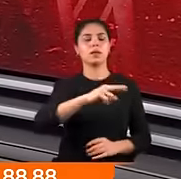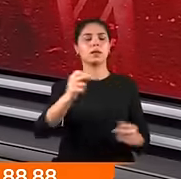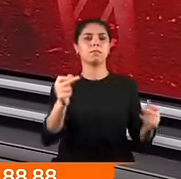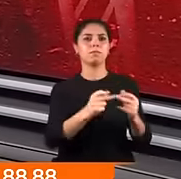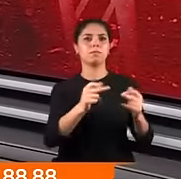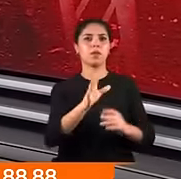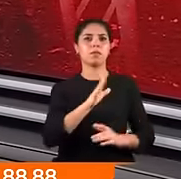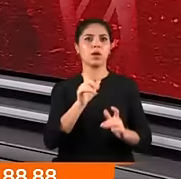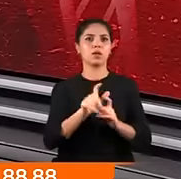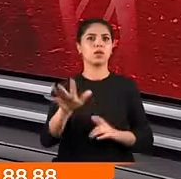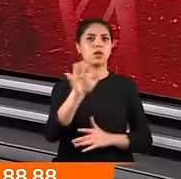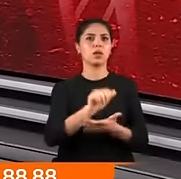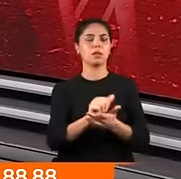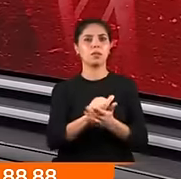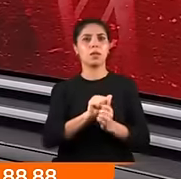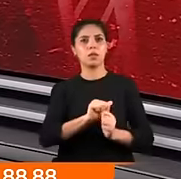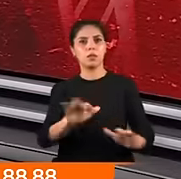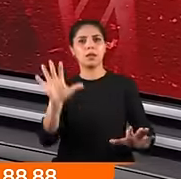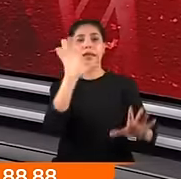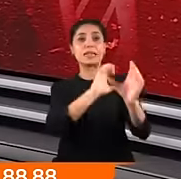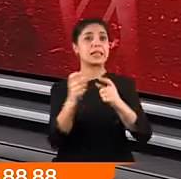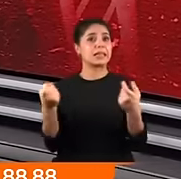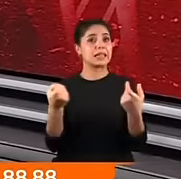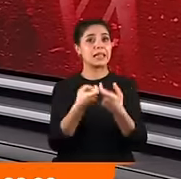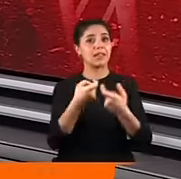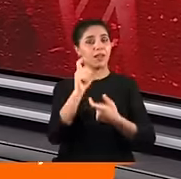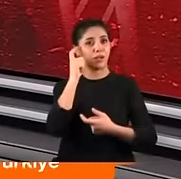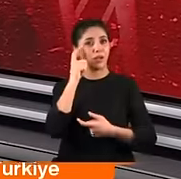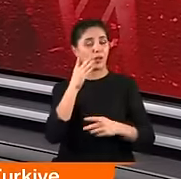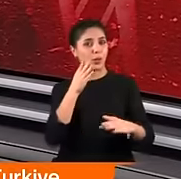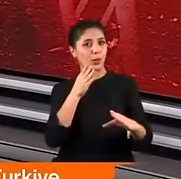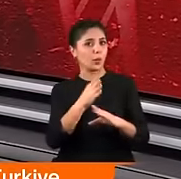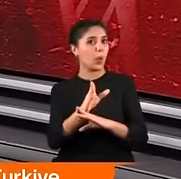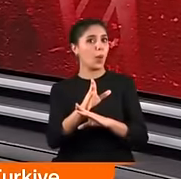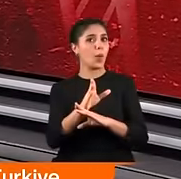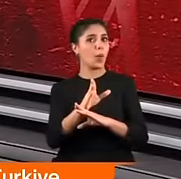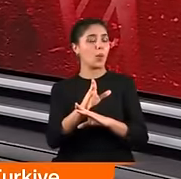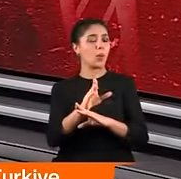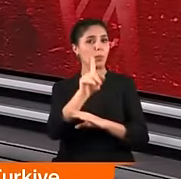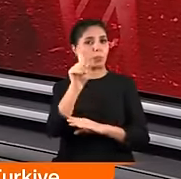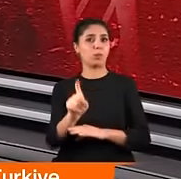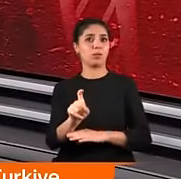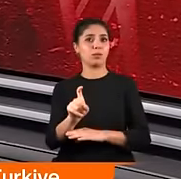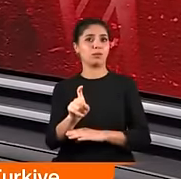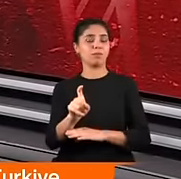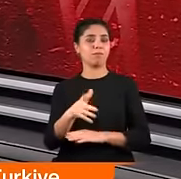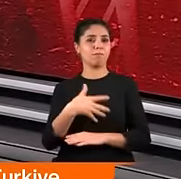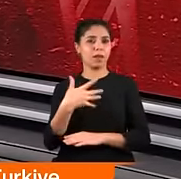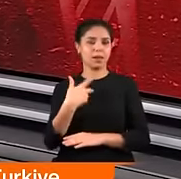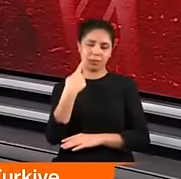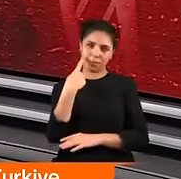manidar sosyal medya paylaşımları ve gizli savaş iddialarını doğruluyor mu sorusunu da gündeme getiriyor tabii.